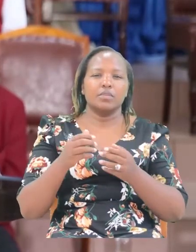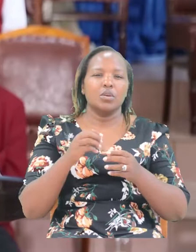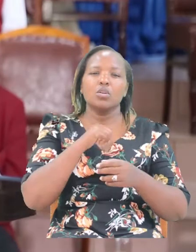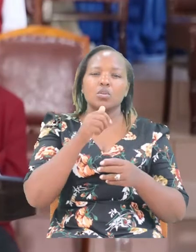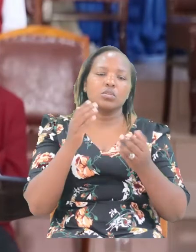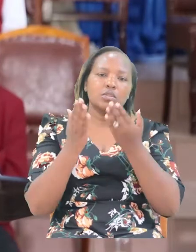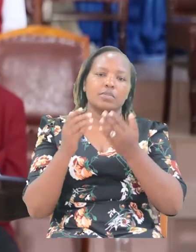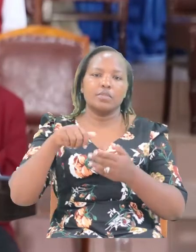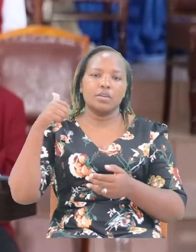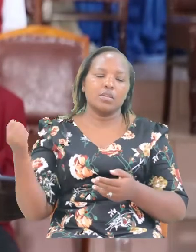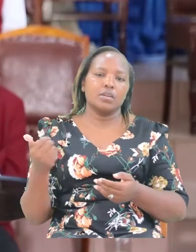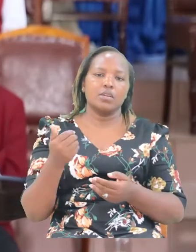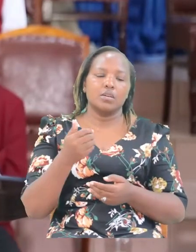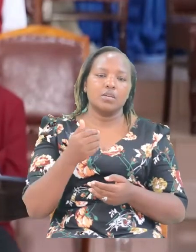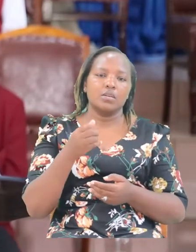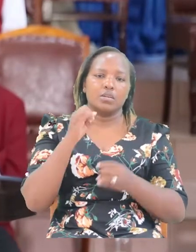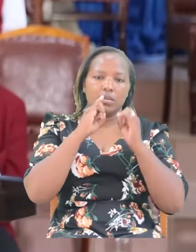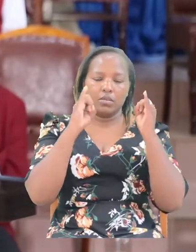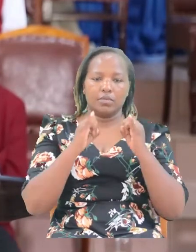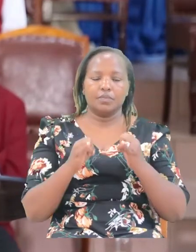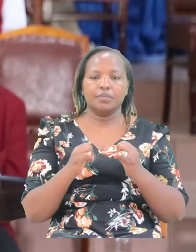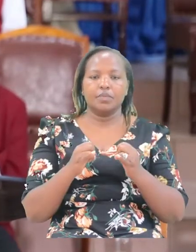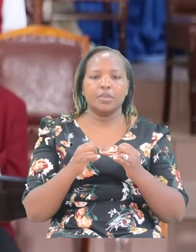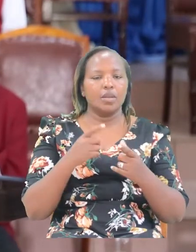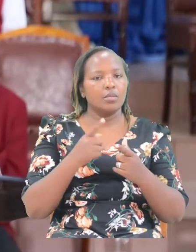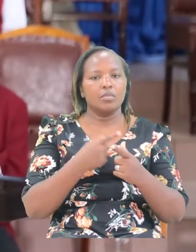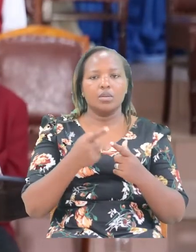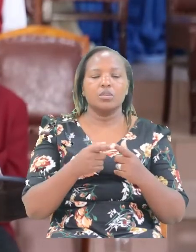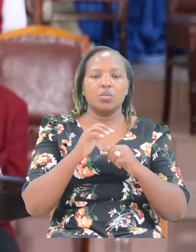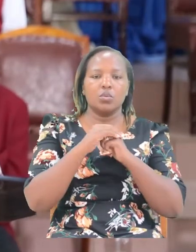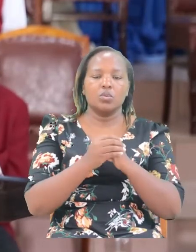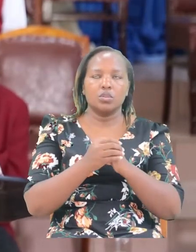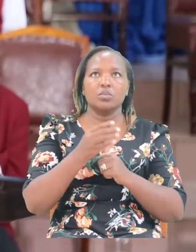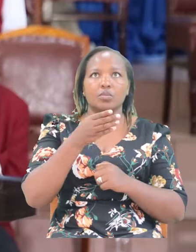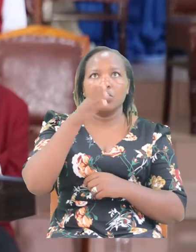wala kumwabudu ila Mungu wao wenyewe.